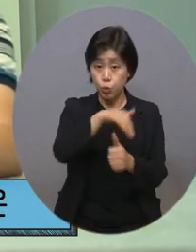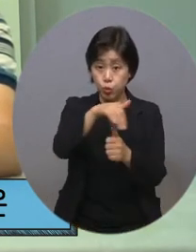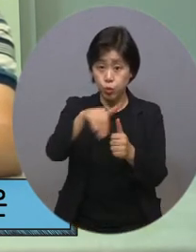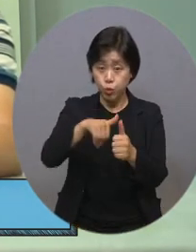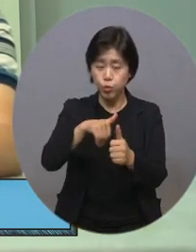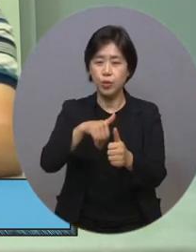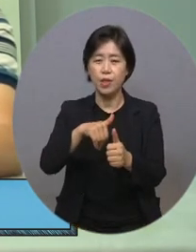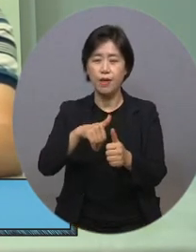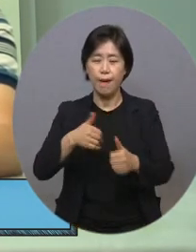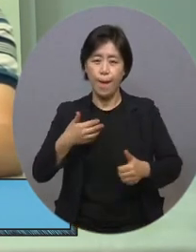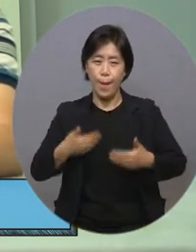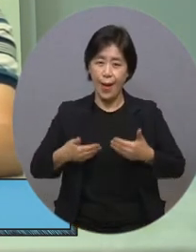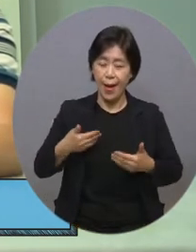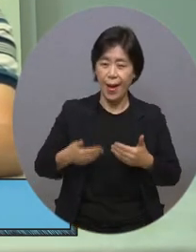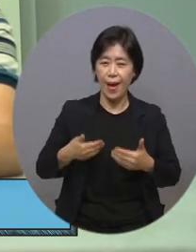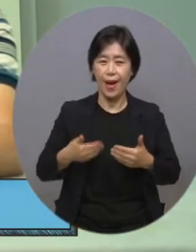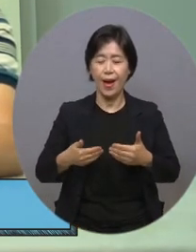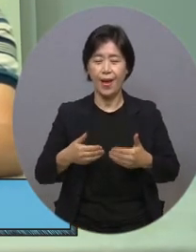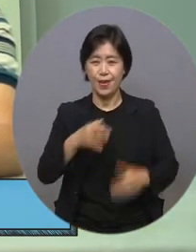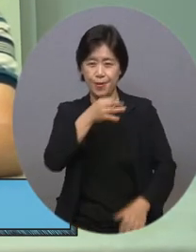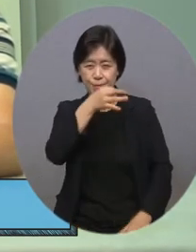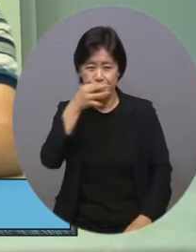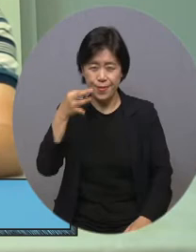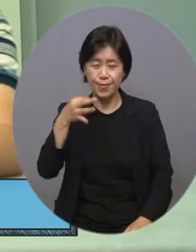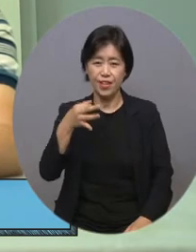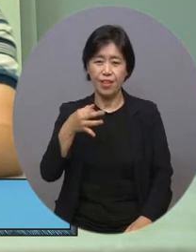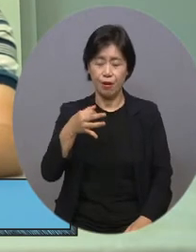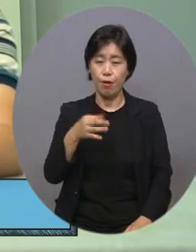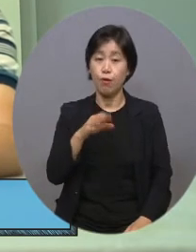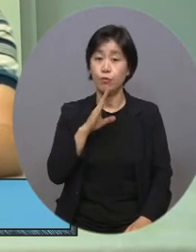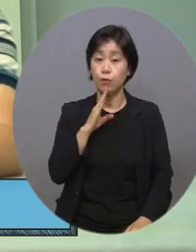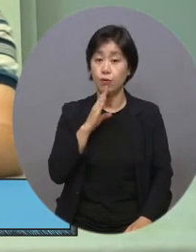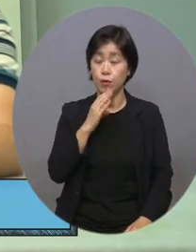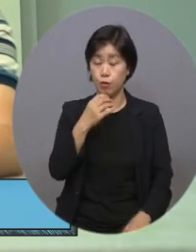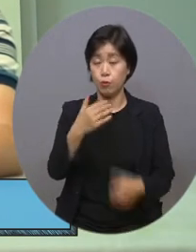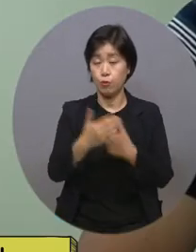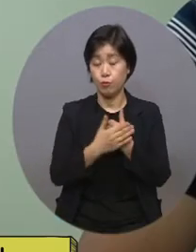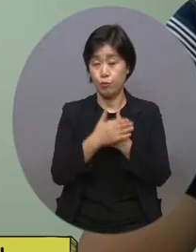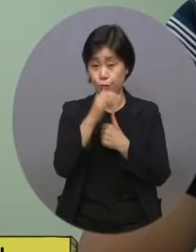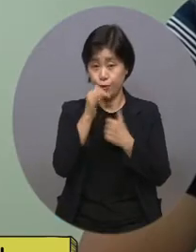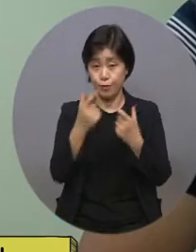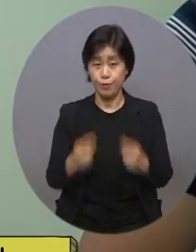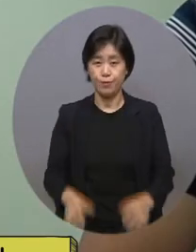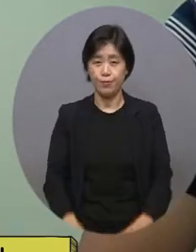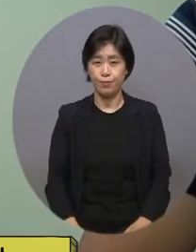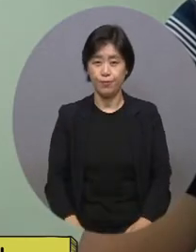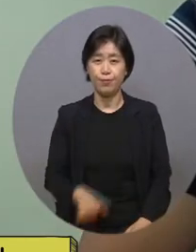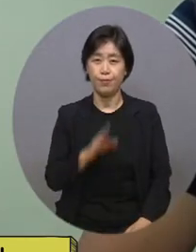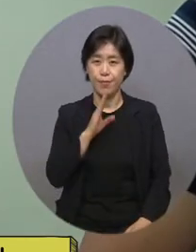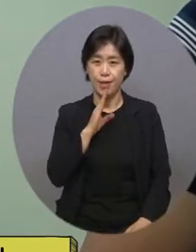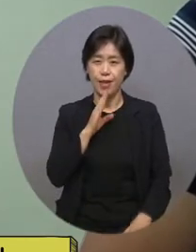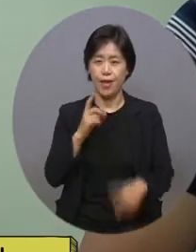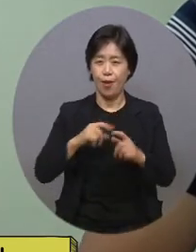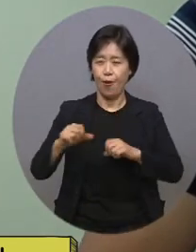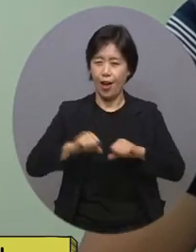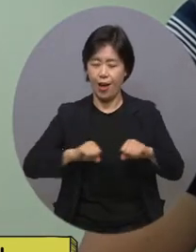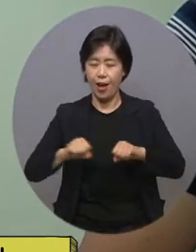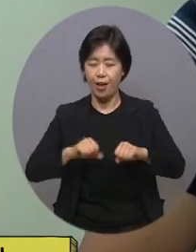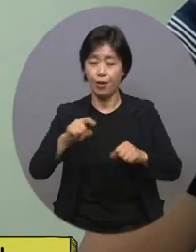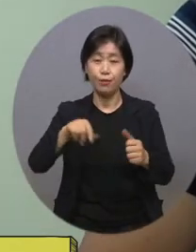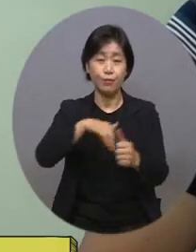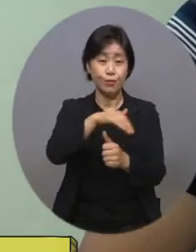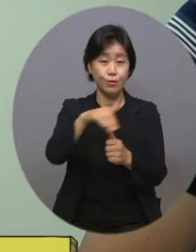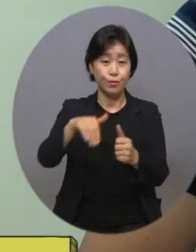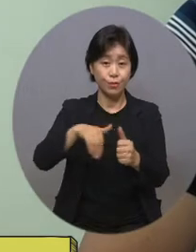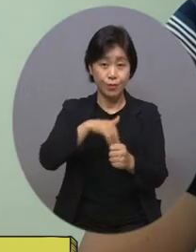이런 부분은 많은 부분이 생산성 향상에도 도움이 된다고 저는 생각하고 있습니다. 그리고 더 활기차고 이런 예. 분위기가